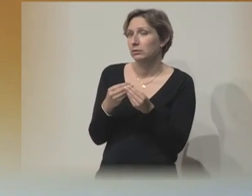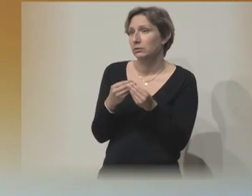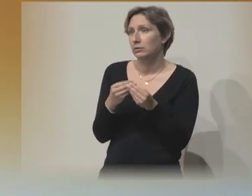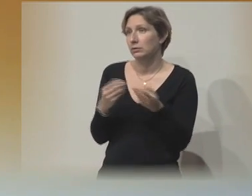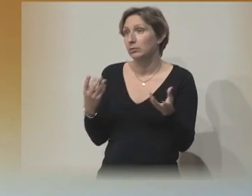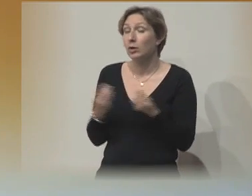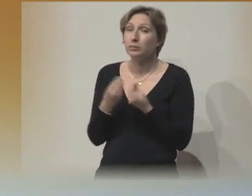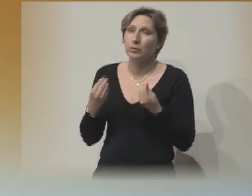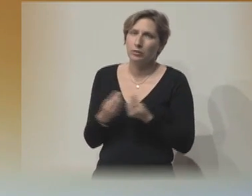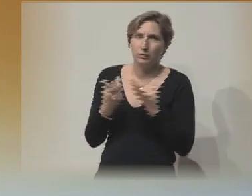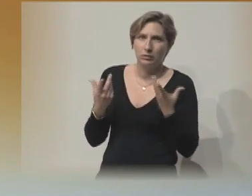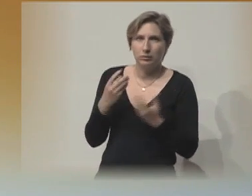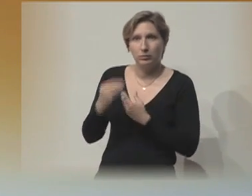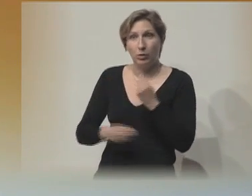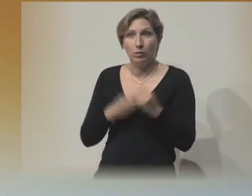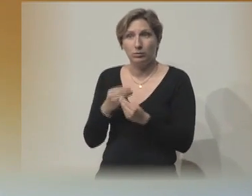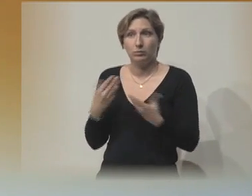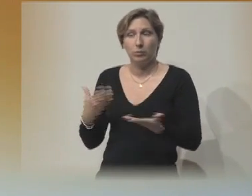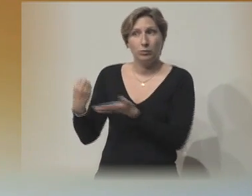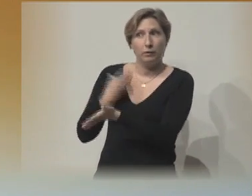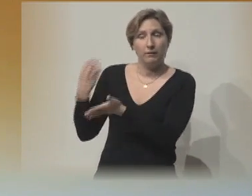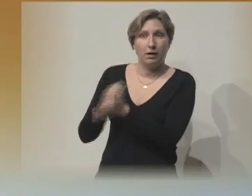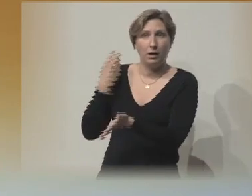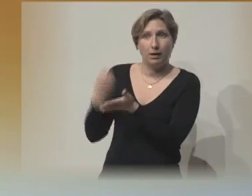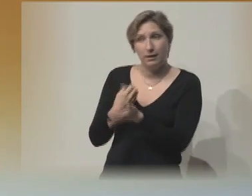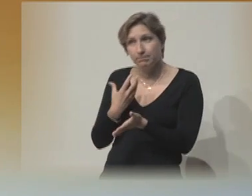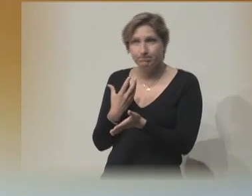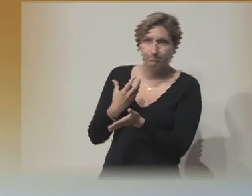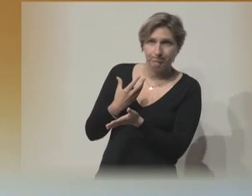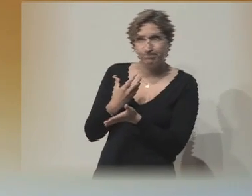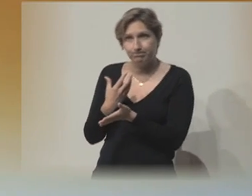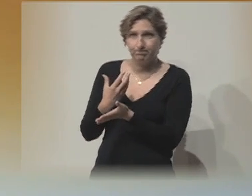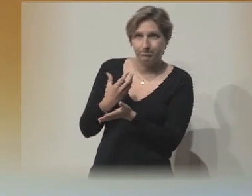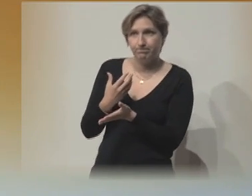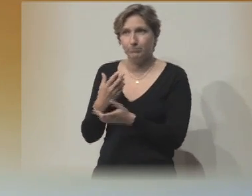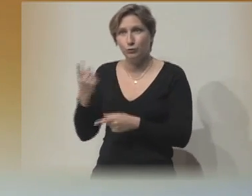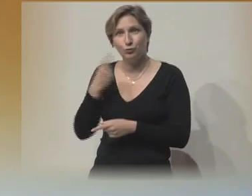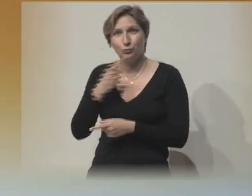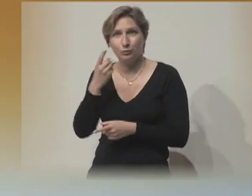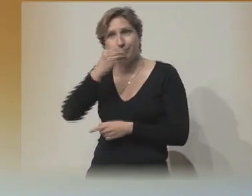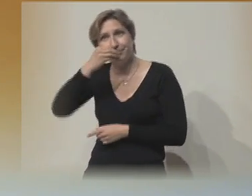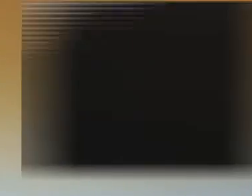dont malheureusement les nouvelles qui nous parviennent ne sont pas toujours aussi heureuses,